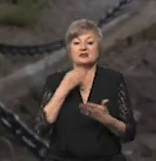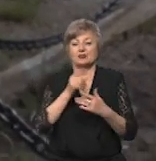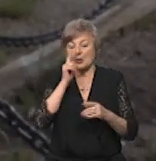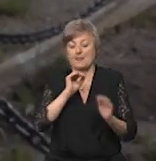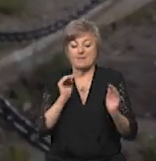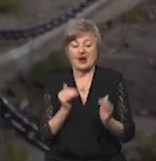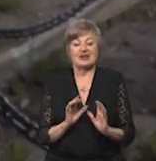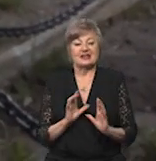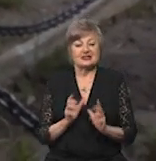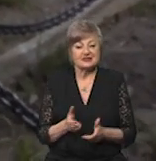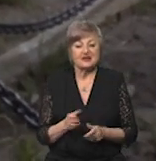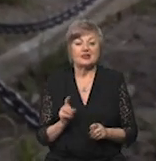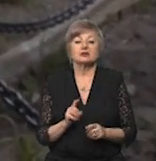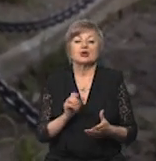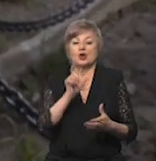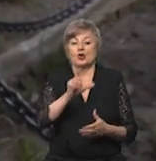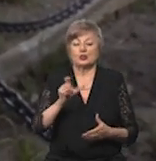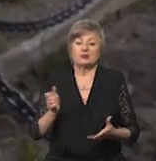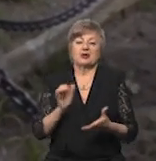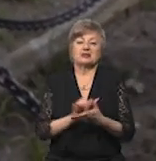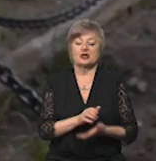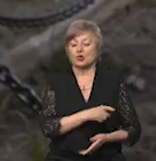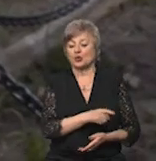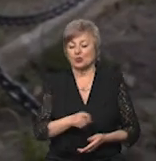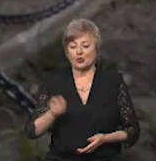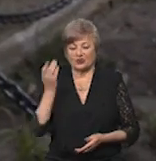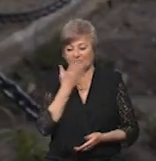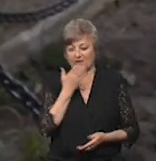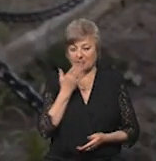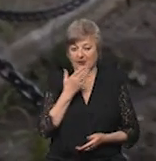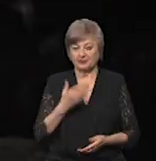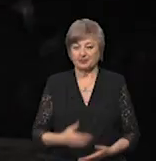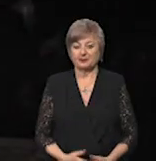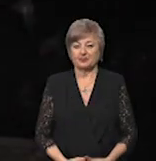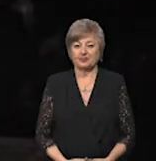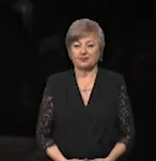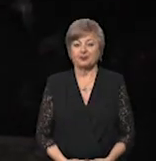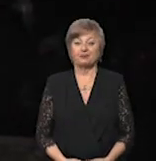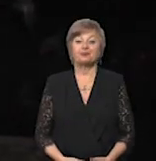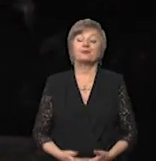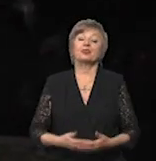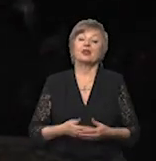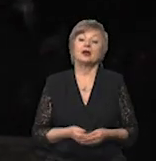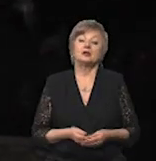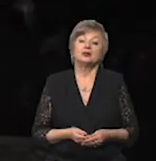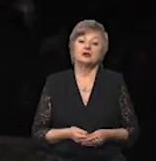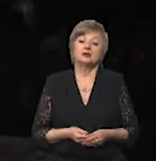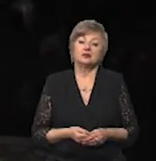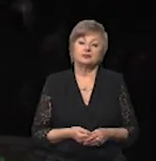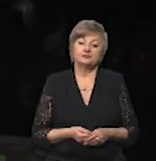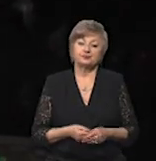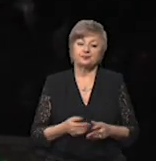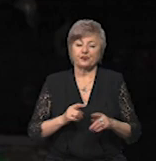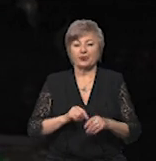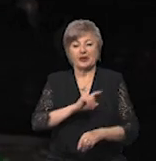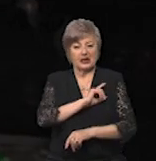світ, з яким глядача знайомлять протягом всієї кінострічки. Місто Берислав – це